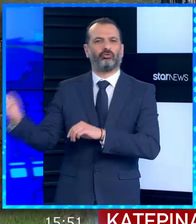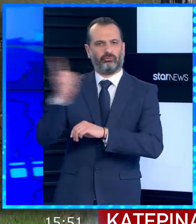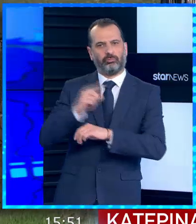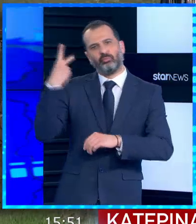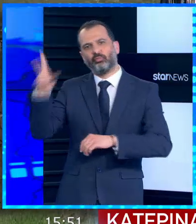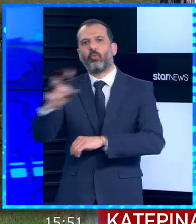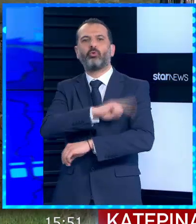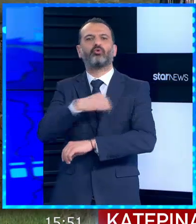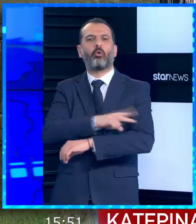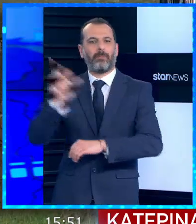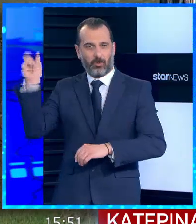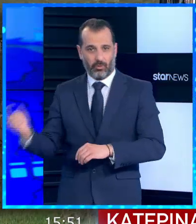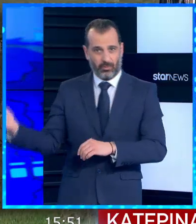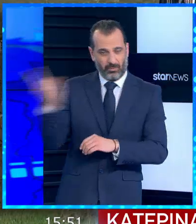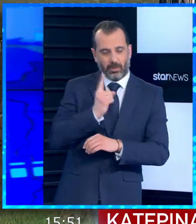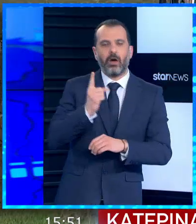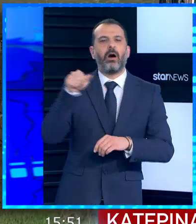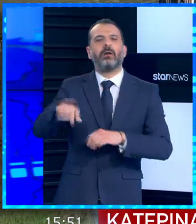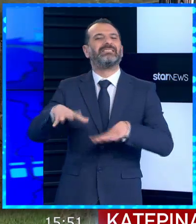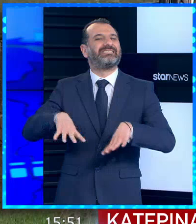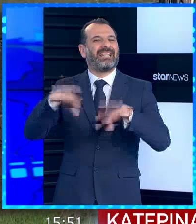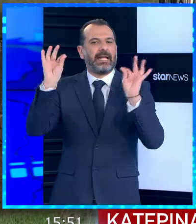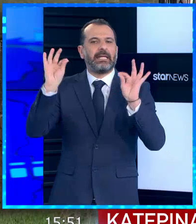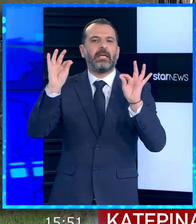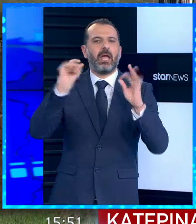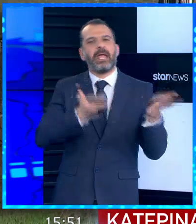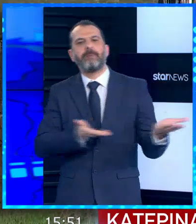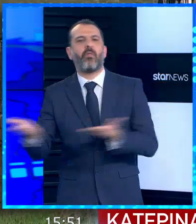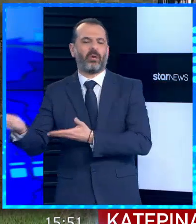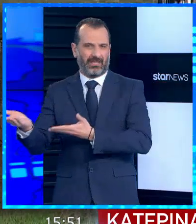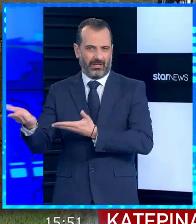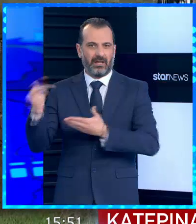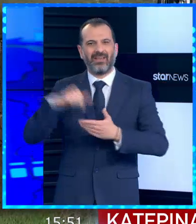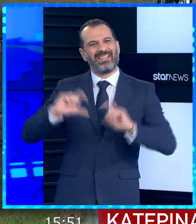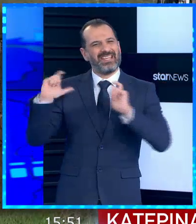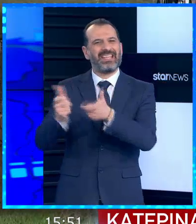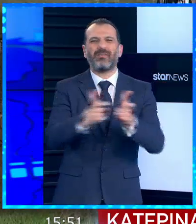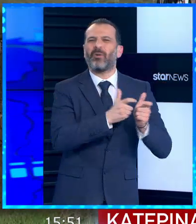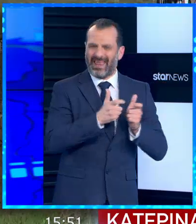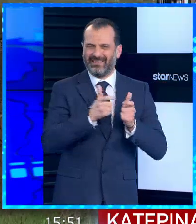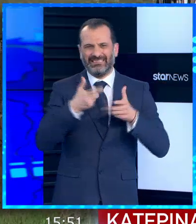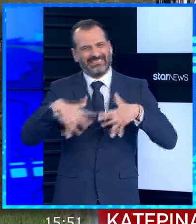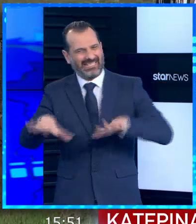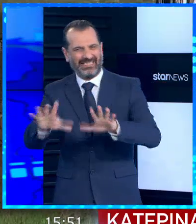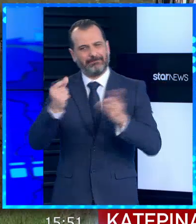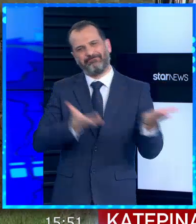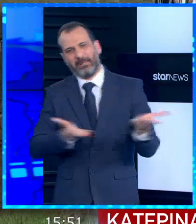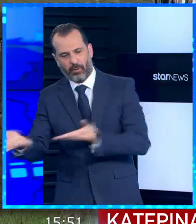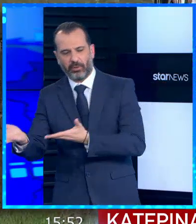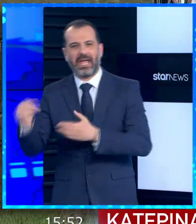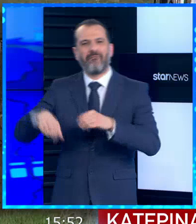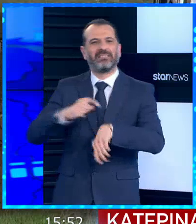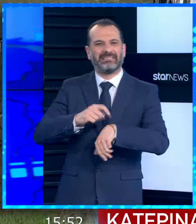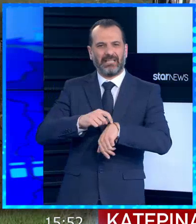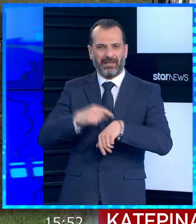Λαχανάς. Ο κύριος Λαχανάς τις πρώτες ώρες ήταν στην υποδοχή, όπως μας έλεγε, των οικογενειών, των συγγενών. Το σημείο αυτό βρίσκεται